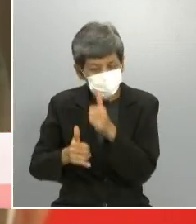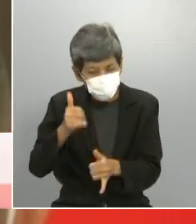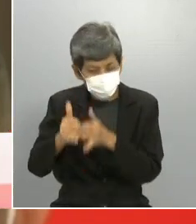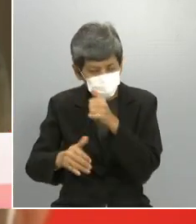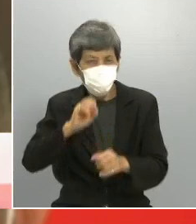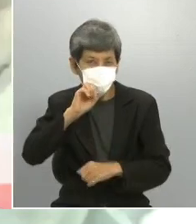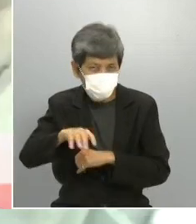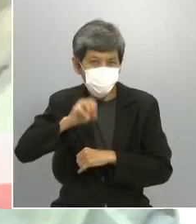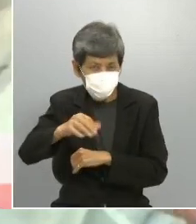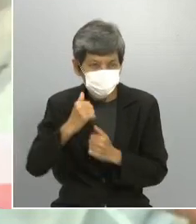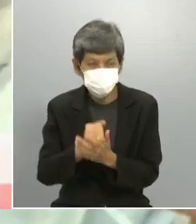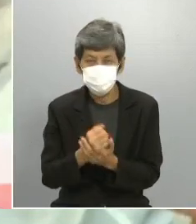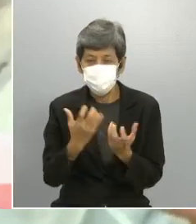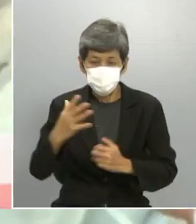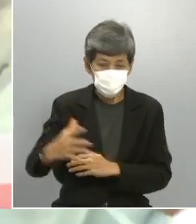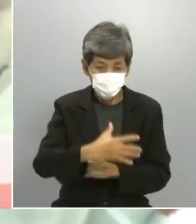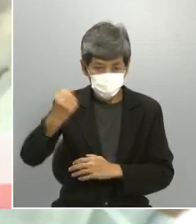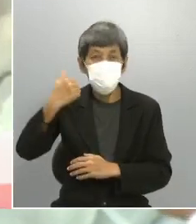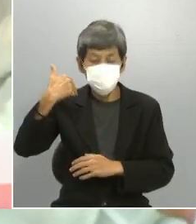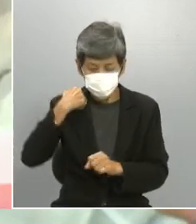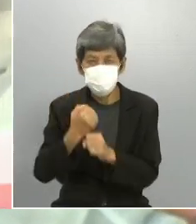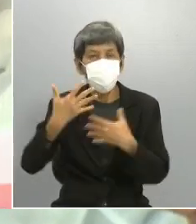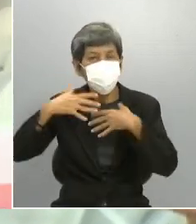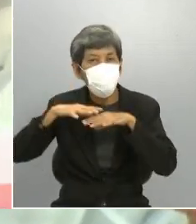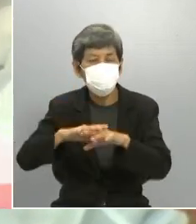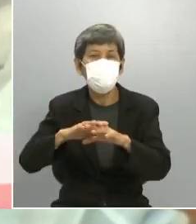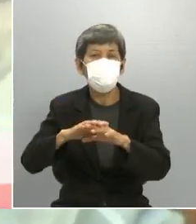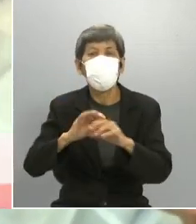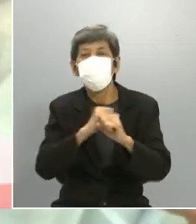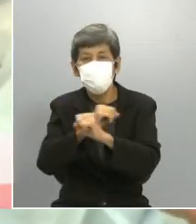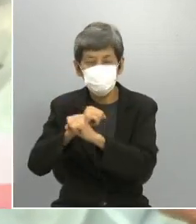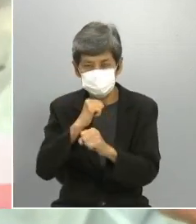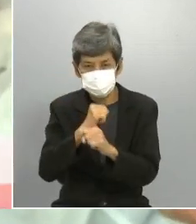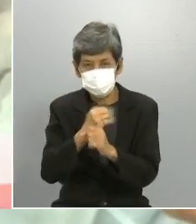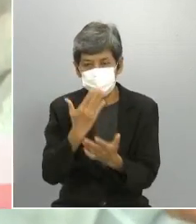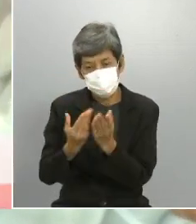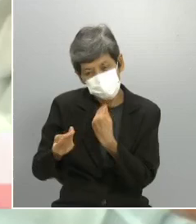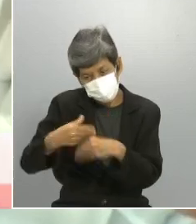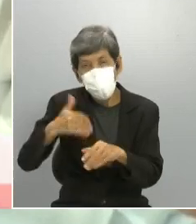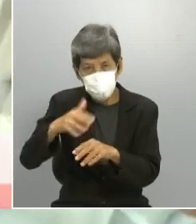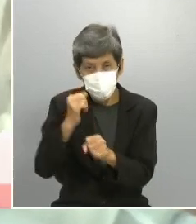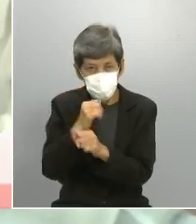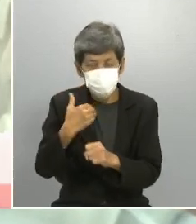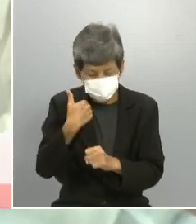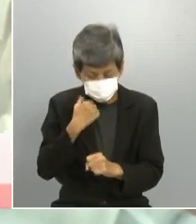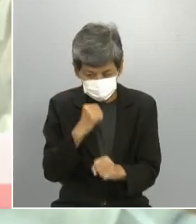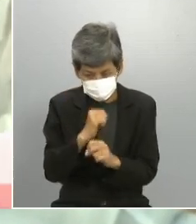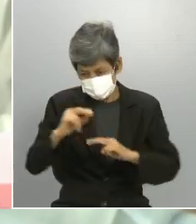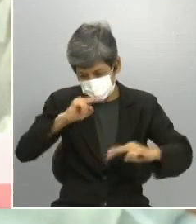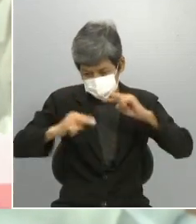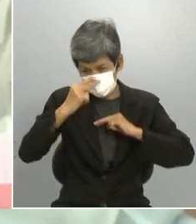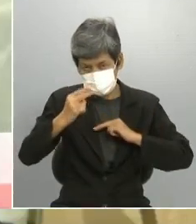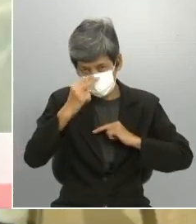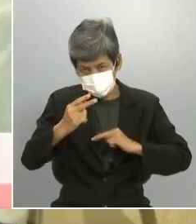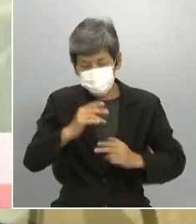เนื่องส่วนการยึดอายัดทรัพย์ก็มีการประสานไปที่สำนักงานป้องกันและปราบปรามการฟอกเงินแล้วขณะนี้อยู่ระหว่างการตรวจสอบ